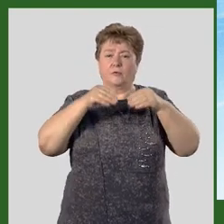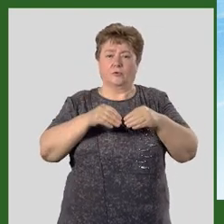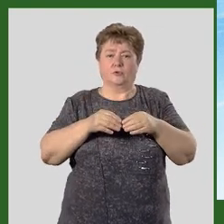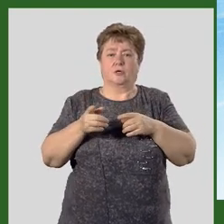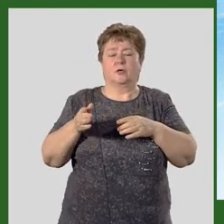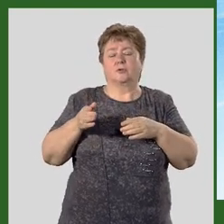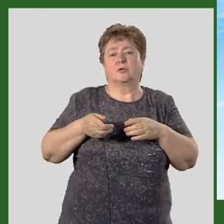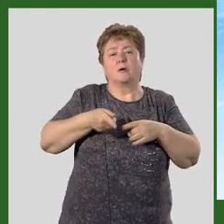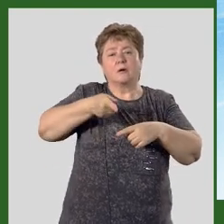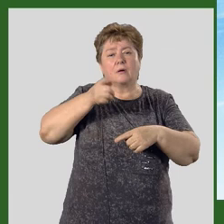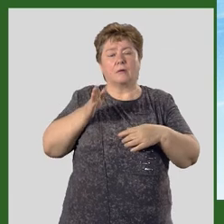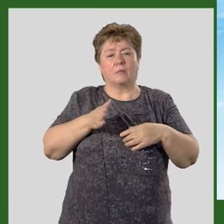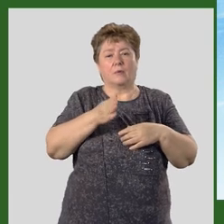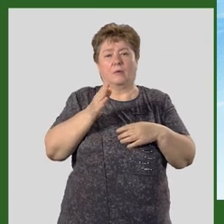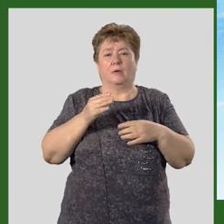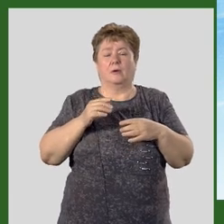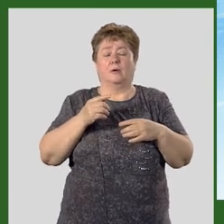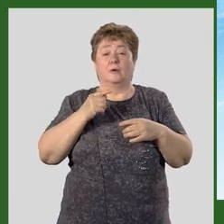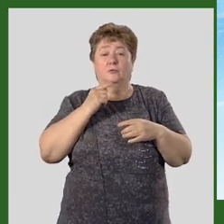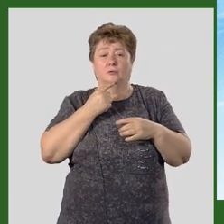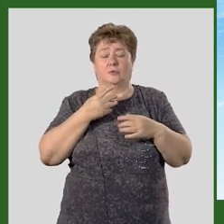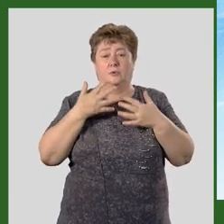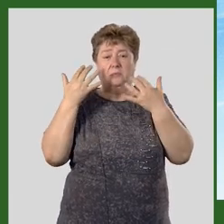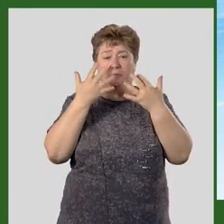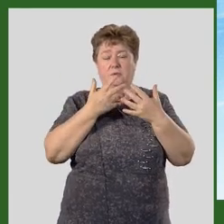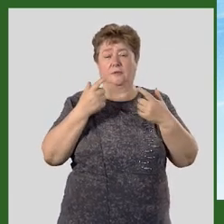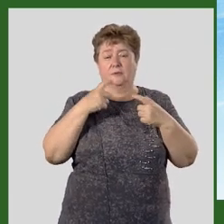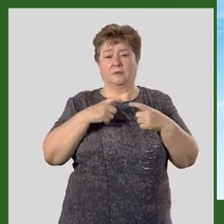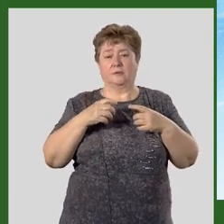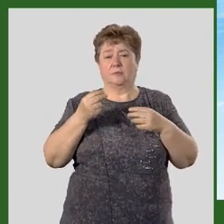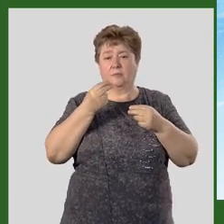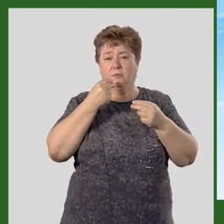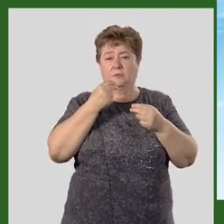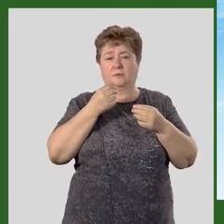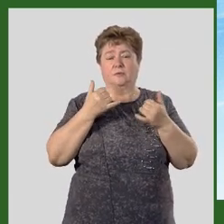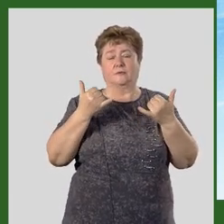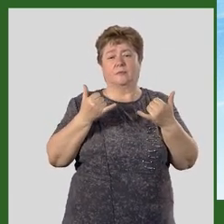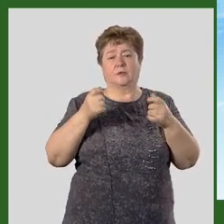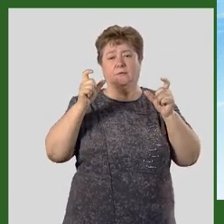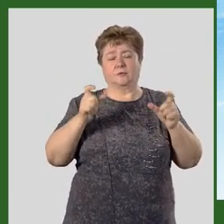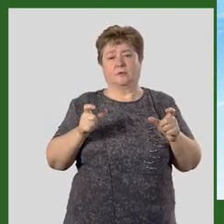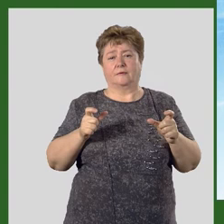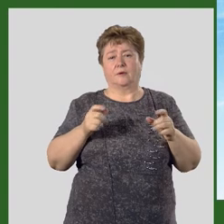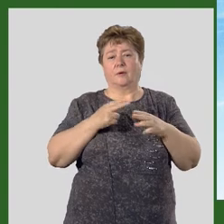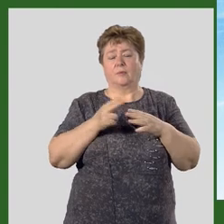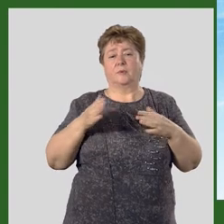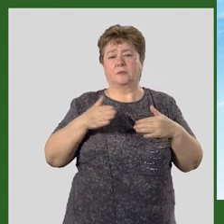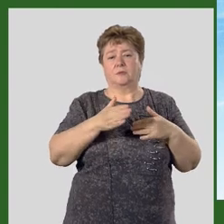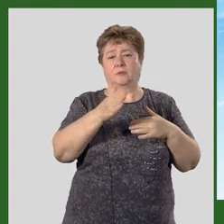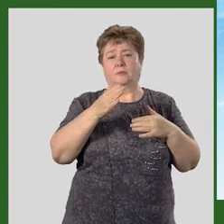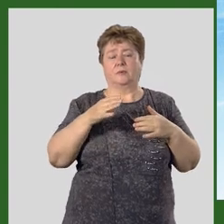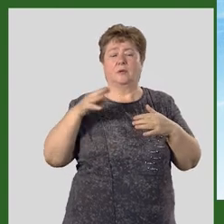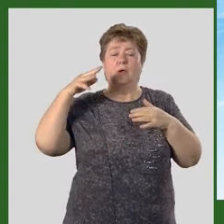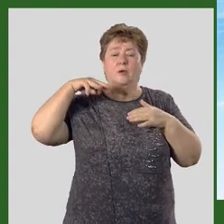включающее рыболовство. Трудно представить себе пищевой рацион современного человека без рыбы